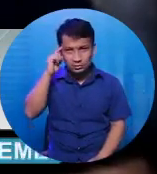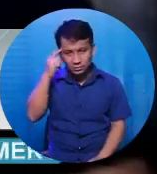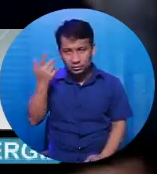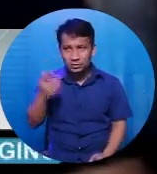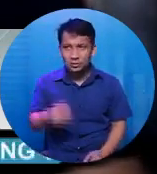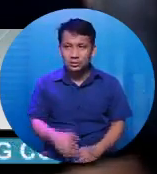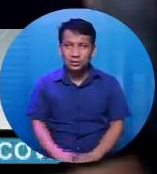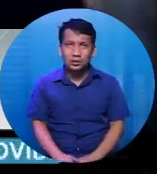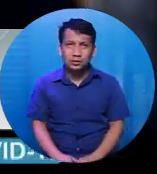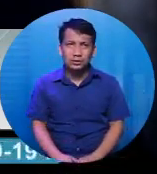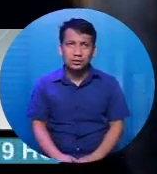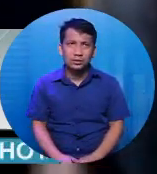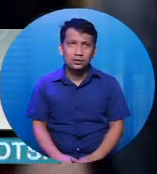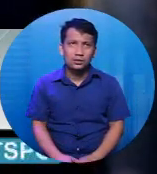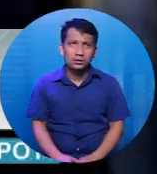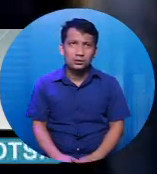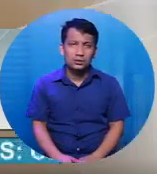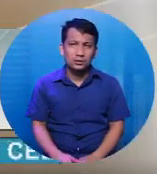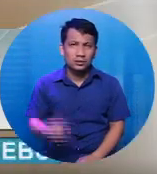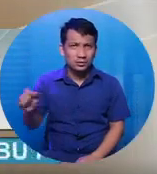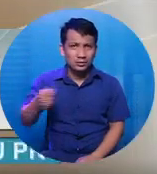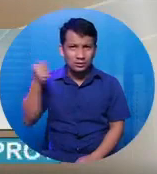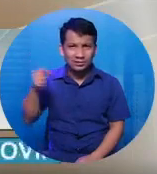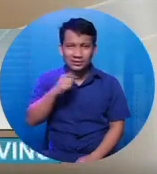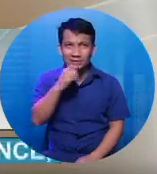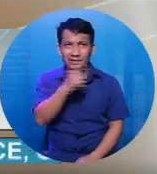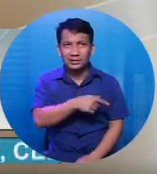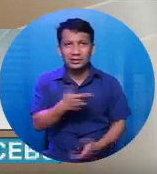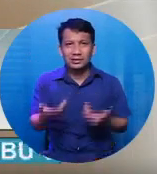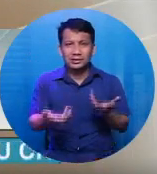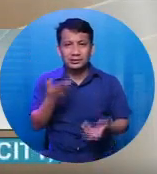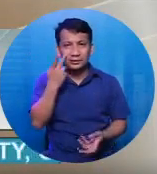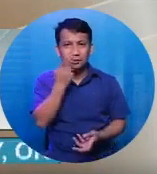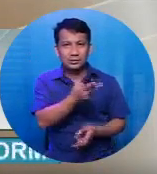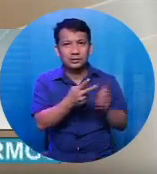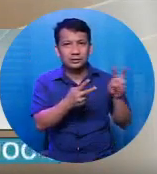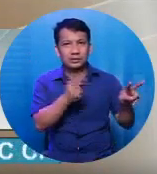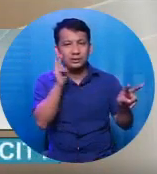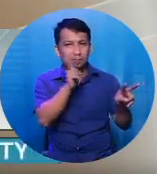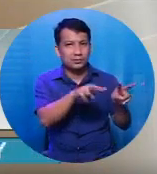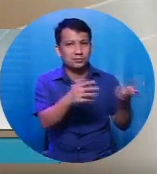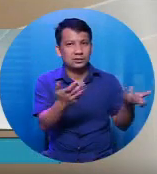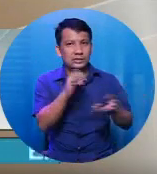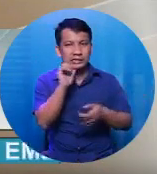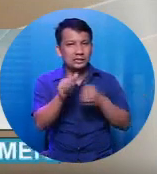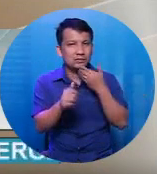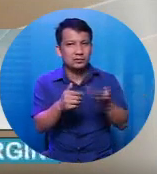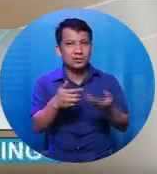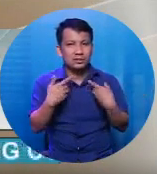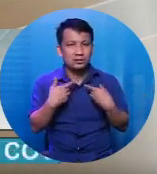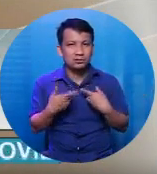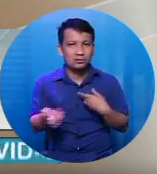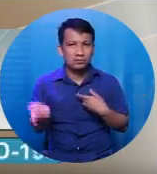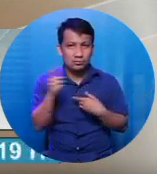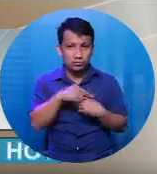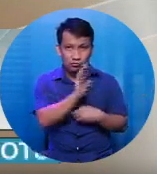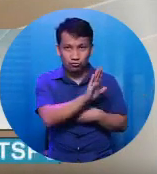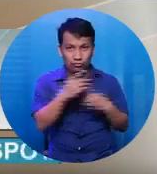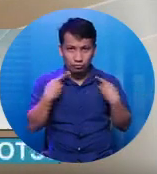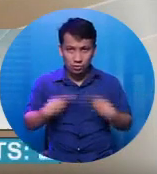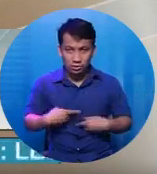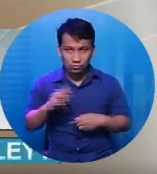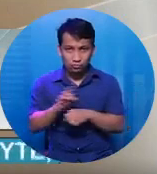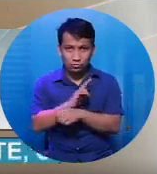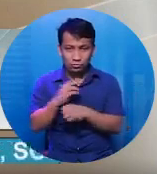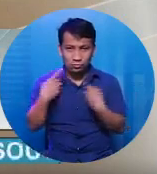eh. Ito na nga yung pagkakataon, sir eh. Paano ba naman hindi kanya kakausapin? Eh, nakakita siya ng hindi maganda yung damit, suot-suot ng isang babae